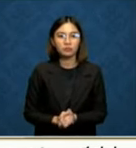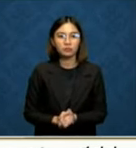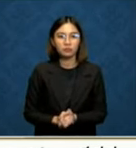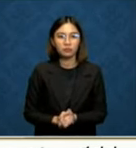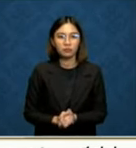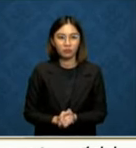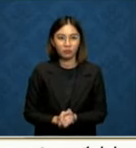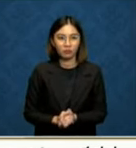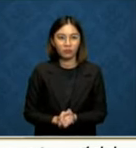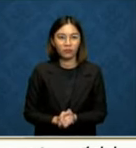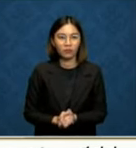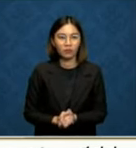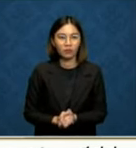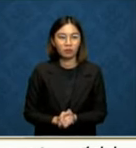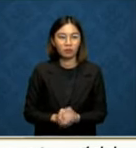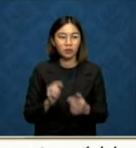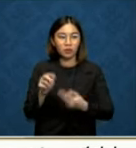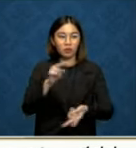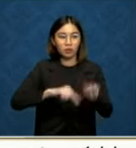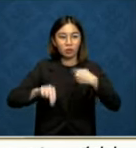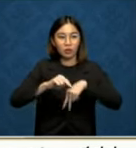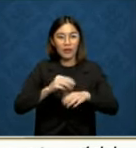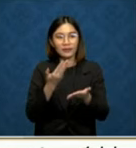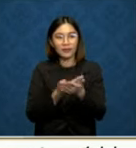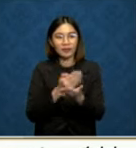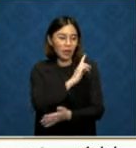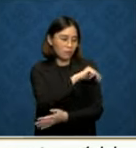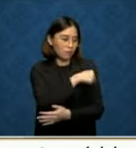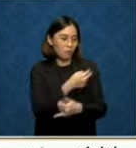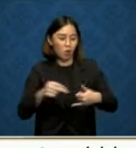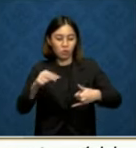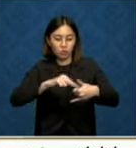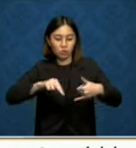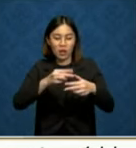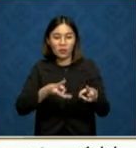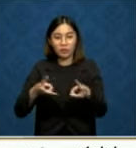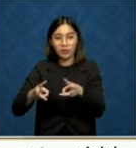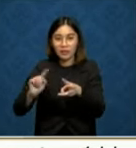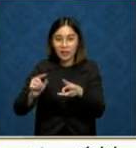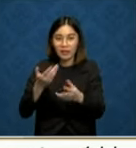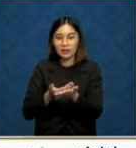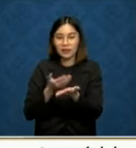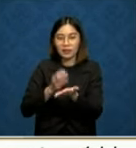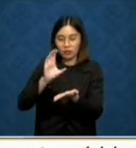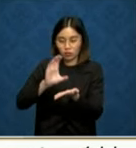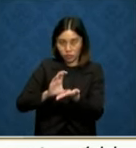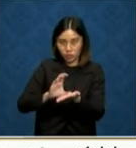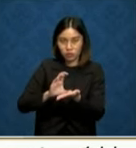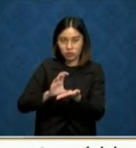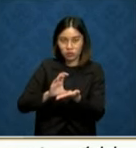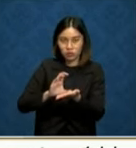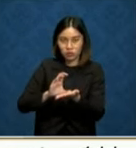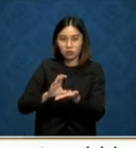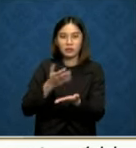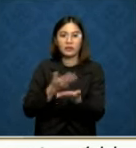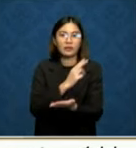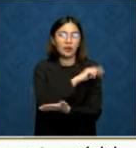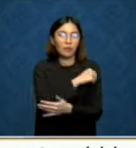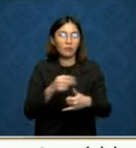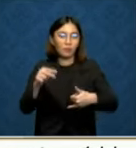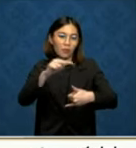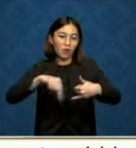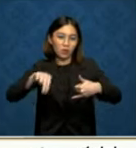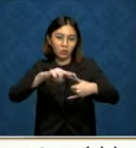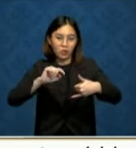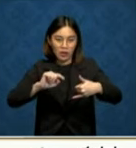การกำกับขารักษาพยอบาน ผ่านการแดงต้นทุนข้ารัษาพยอบาล ท